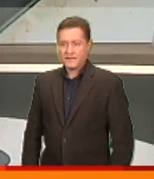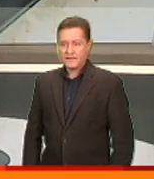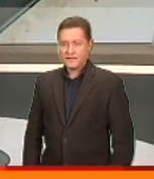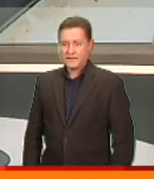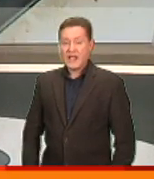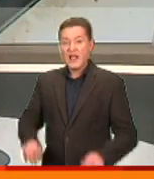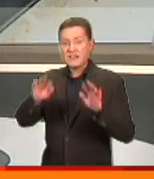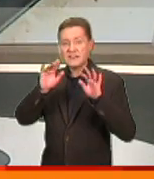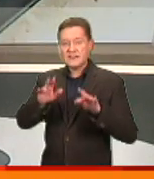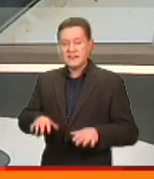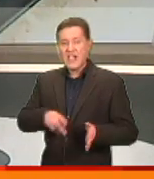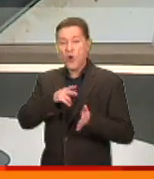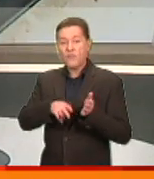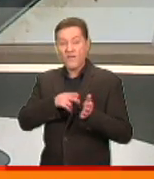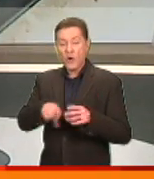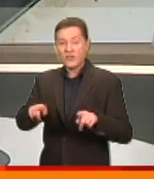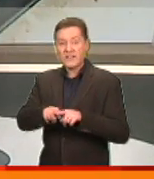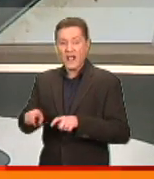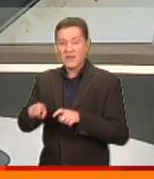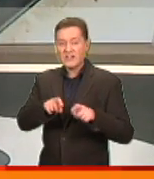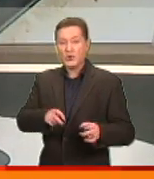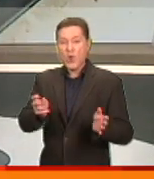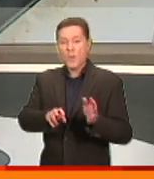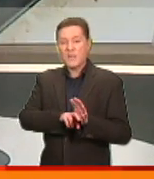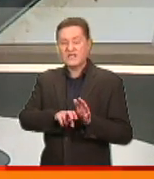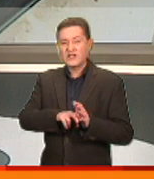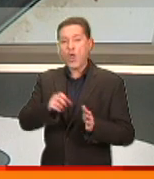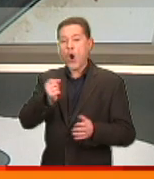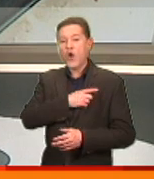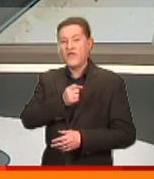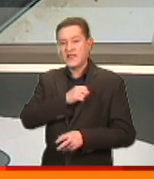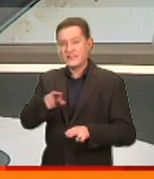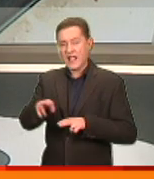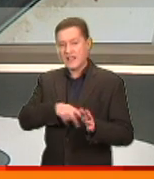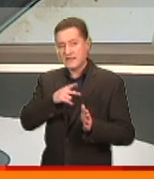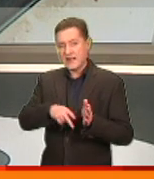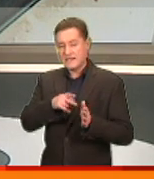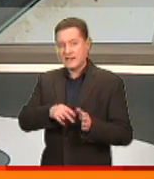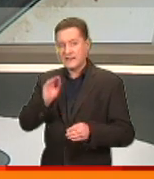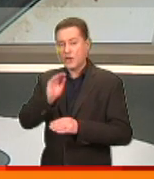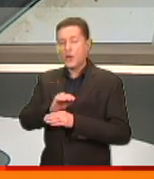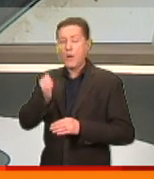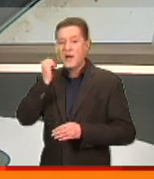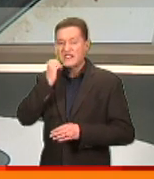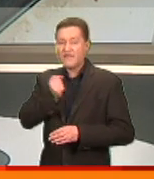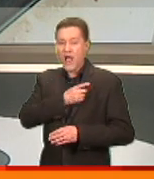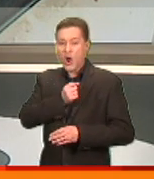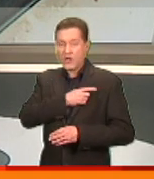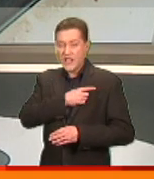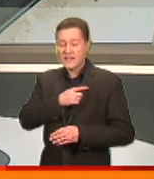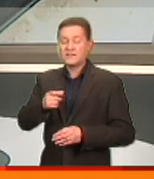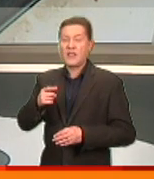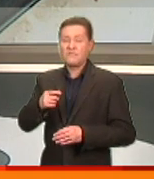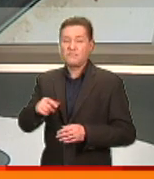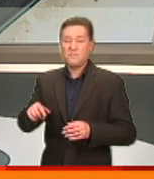Зі снігом у вагоні. Так перевозить пасажирів Одеська залізниця. Додали до потяга Москва-Одеса причіпного вагона,